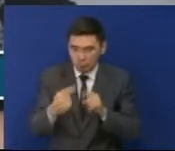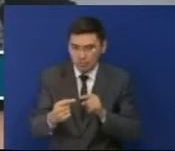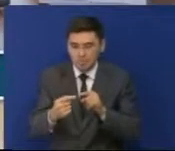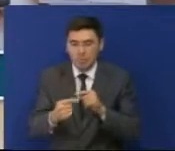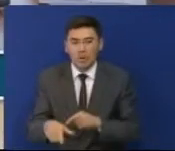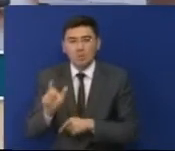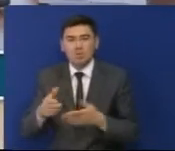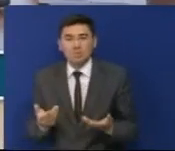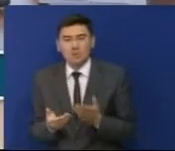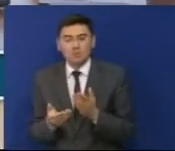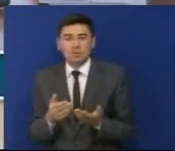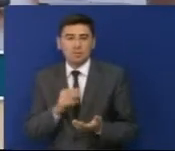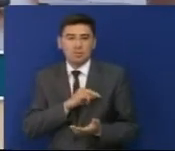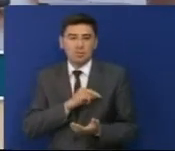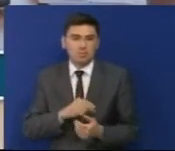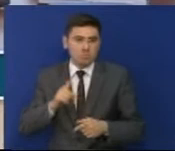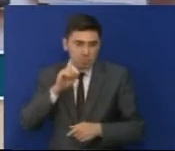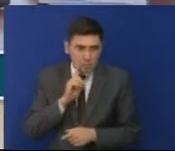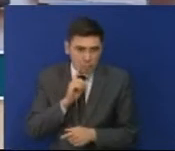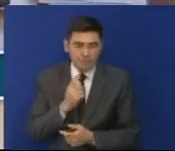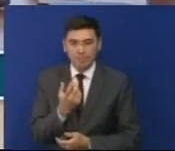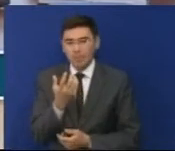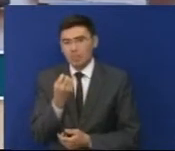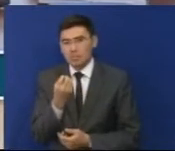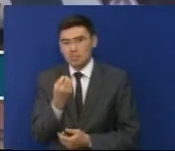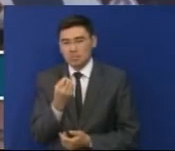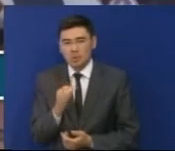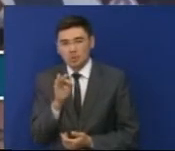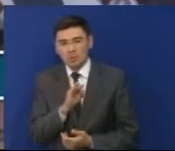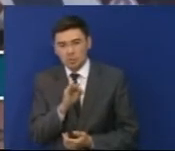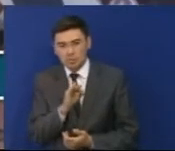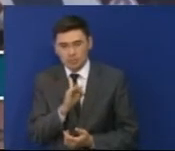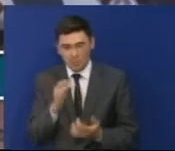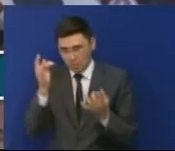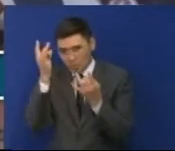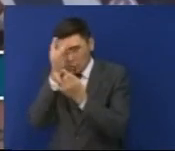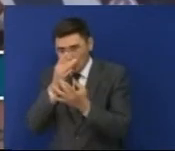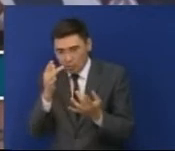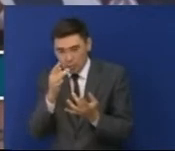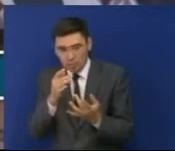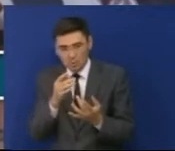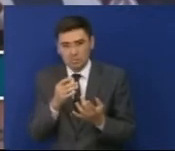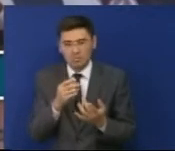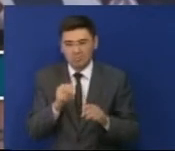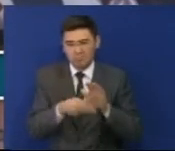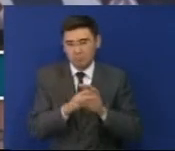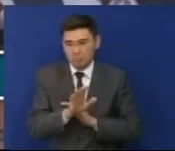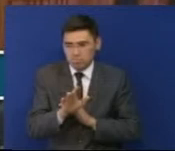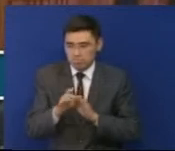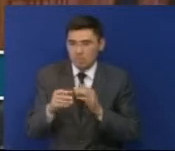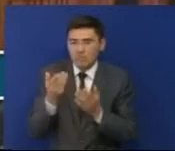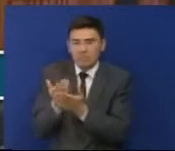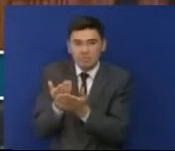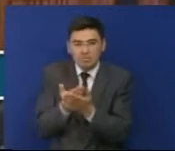жасау, қоғамдық бақылауды жүзеге асыру және сыбайлас жемқорлыққа қарсы мәдениетті қалыптастыру. Жоба офис